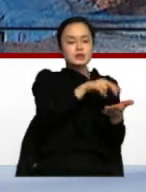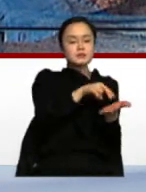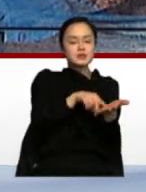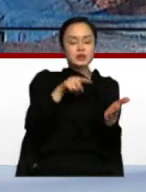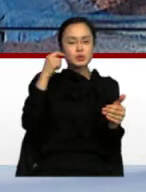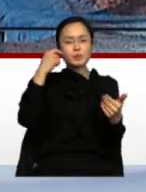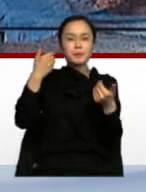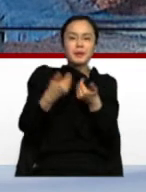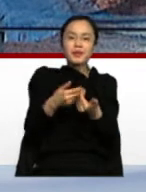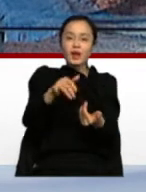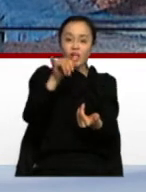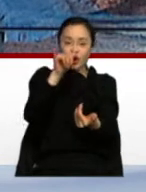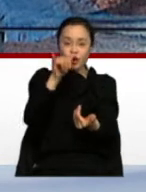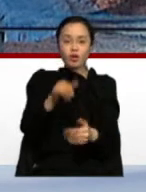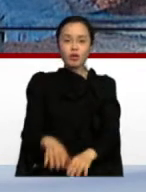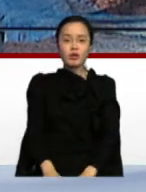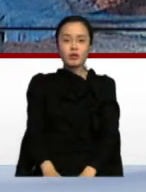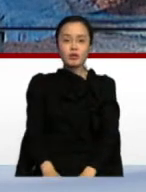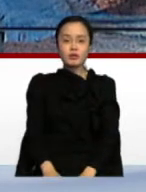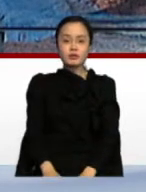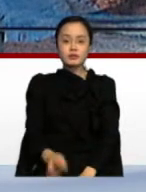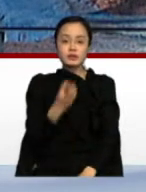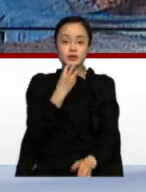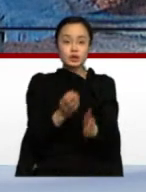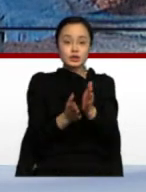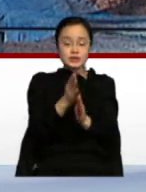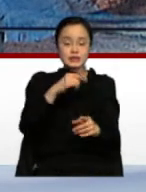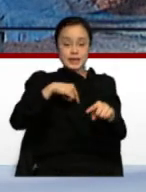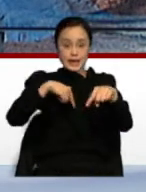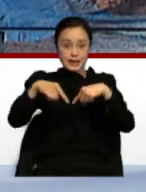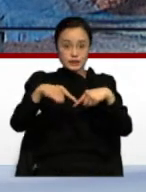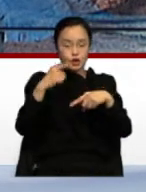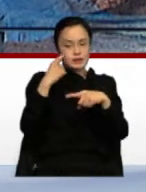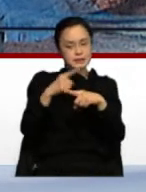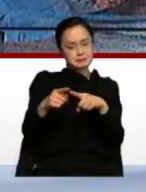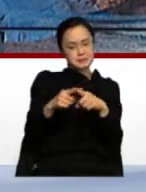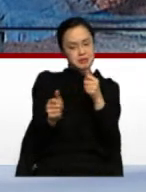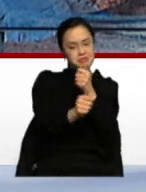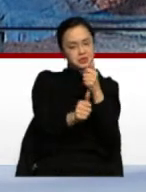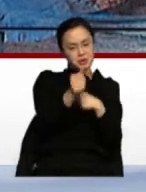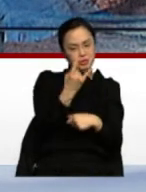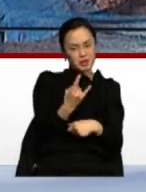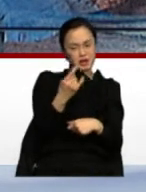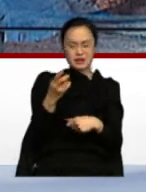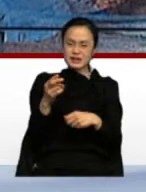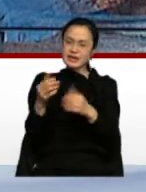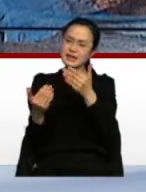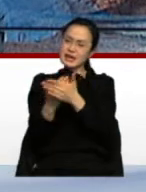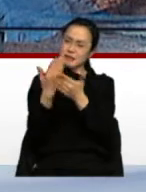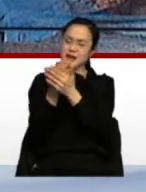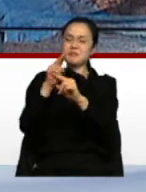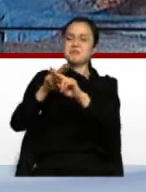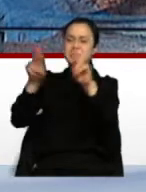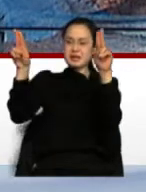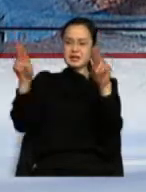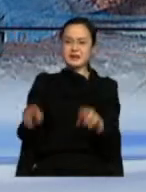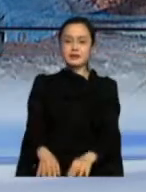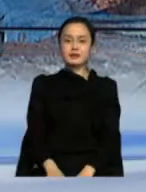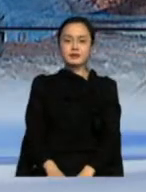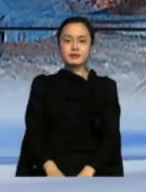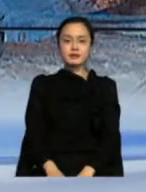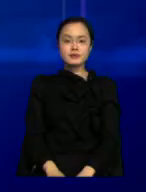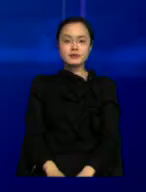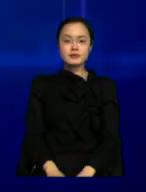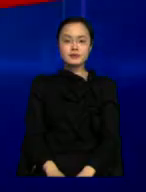했습니다 최근에는 서울시 행정심판 위원회 가 개발 허가를 취소해 사실상 중단됐습니다 보도에 오신 여기자